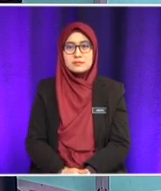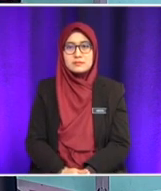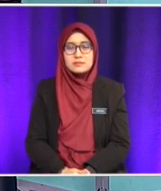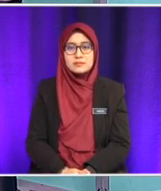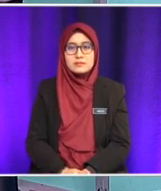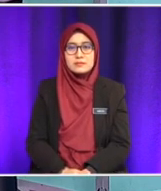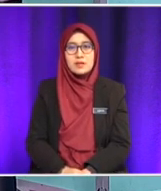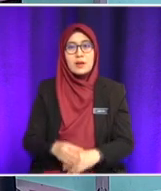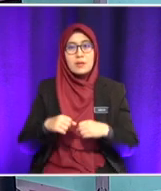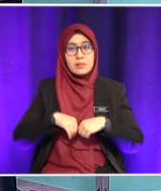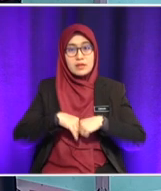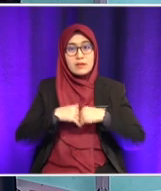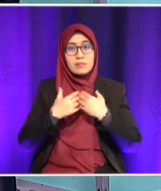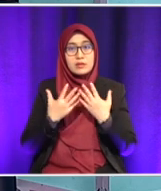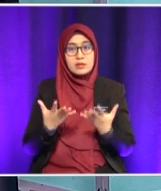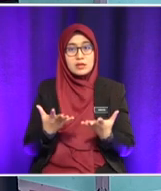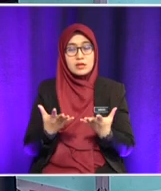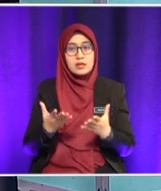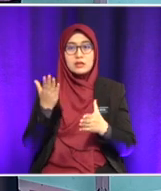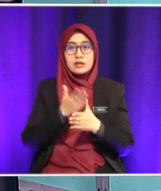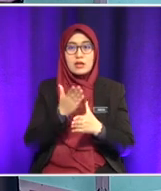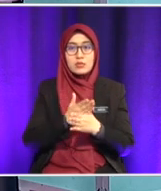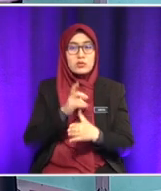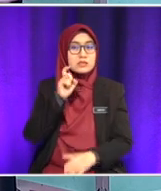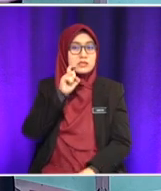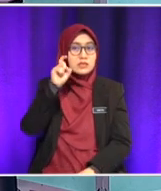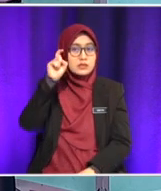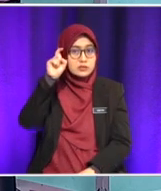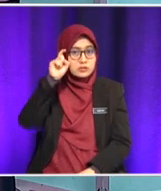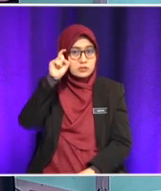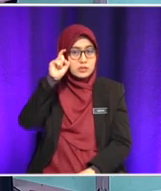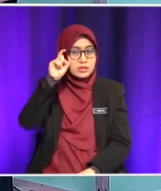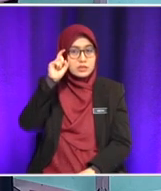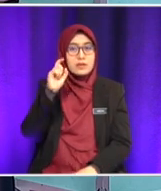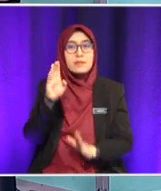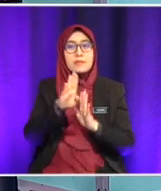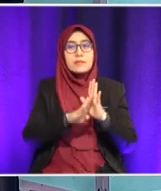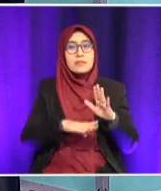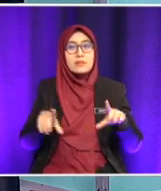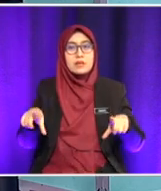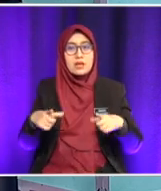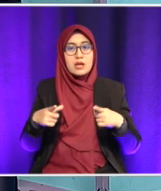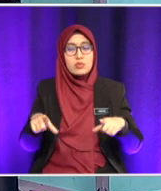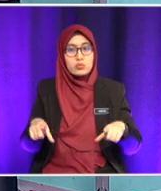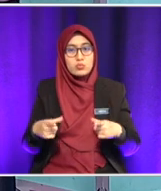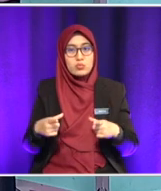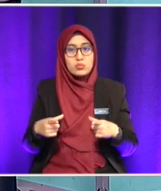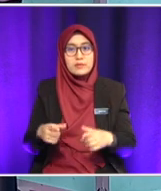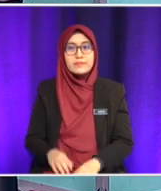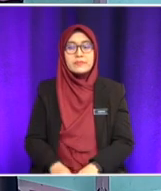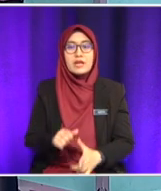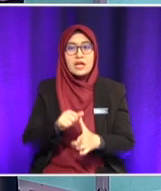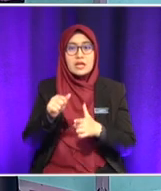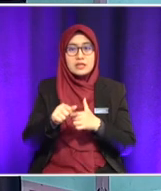Bagaimanakah gangguan seksual berlaku apakah bentuk-bentuknya antara gangguan seksual